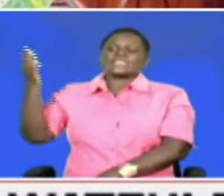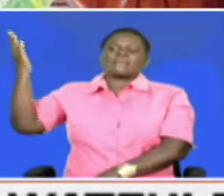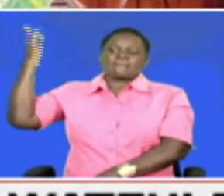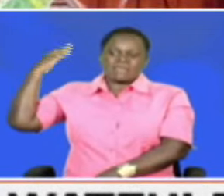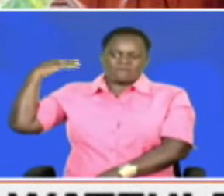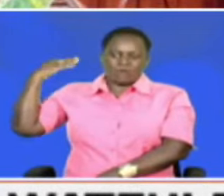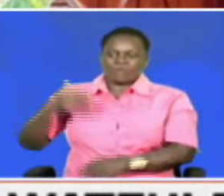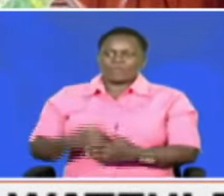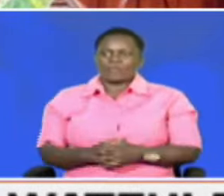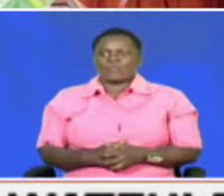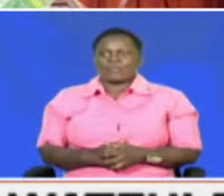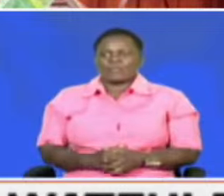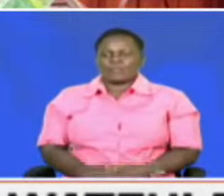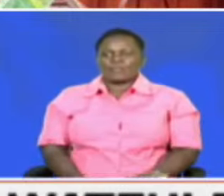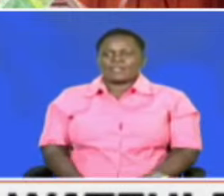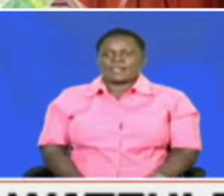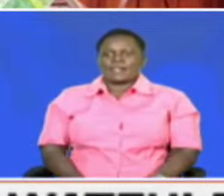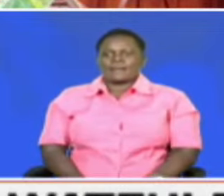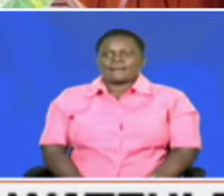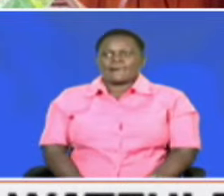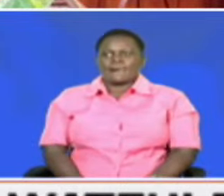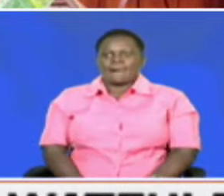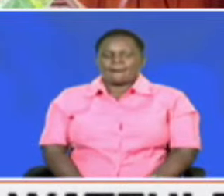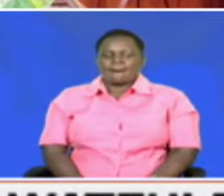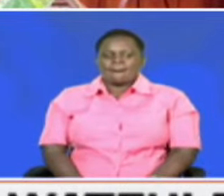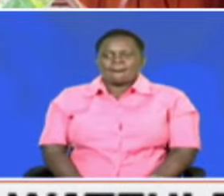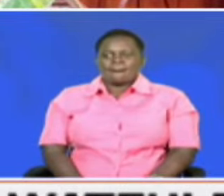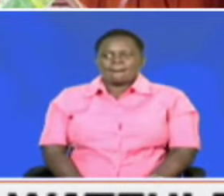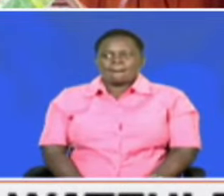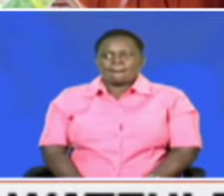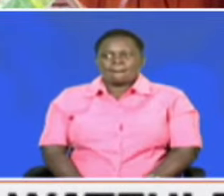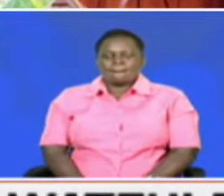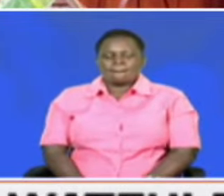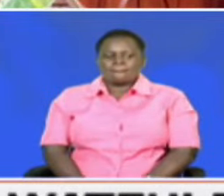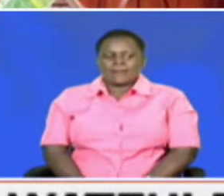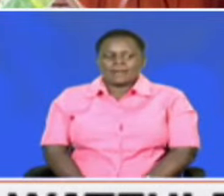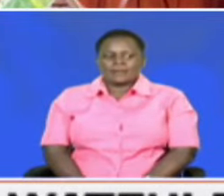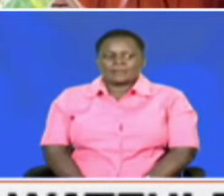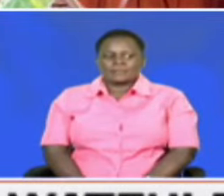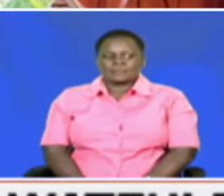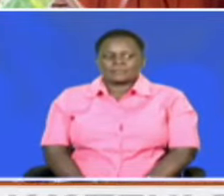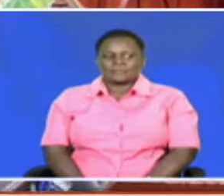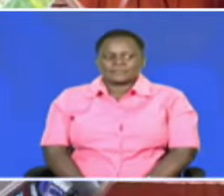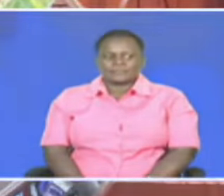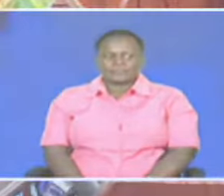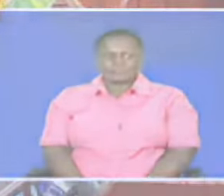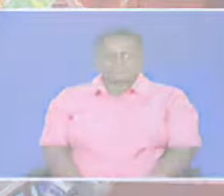lililopita. Vera Mora, KTN News, Nairobi.